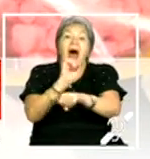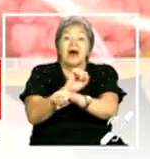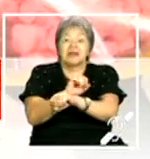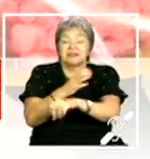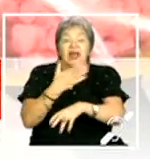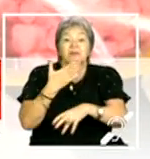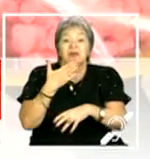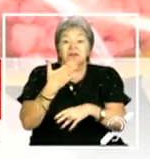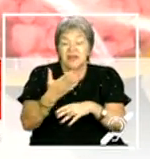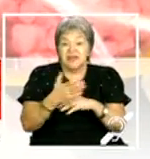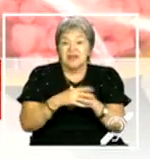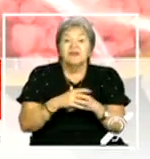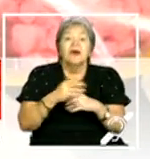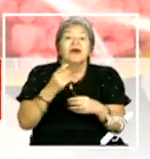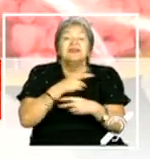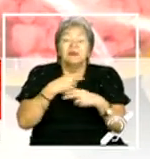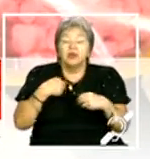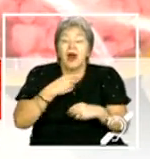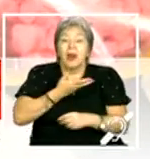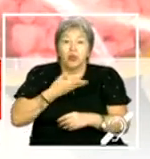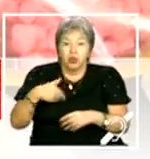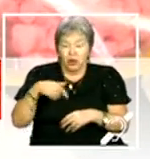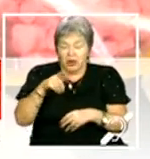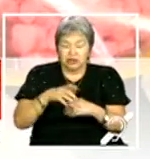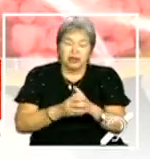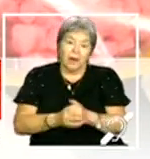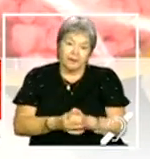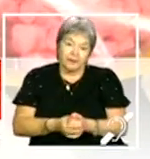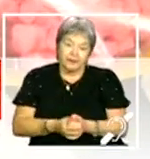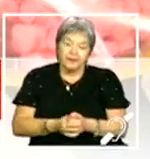apoi arestați preventiv de către Tribunalul București. Acestea sunt informațiile. La revedere!